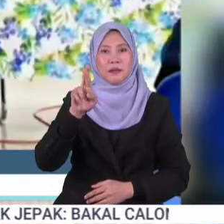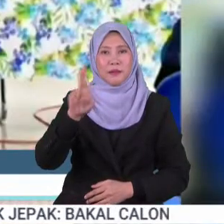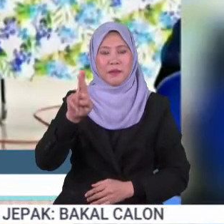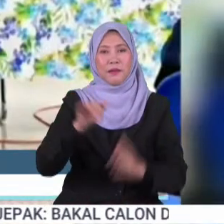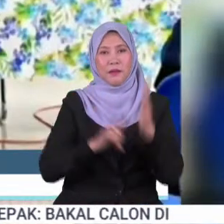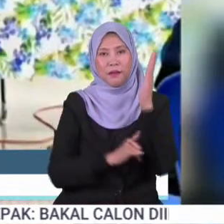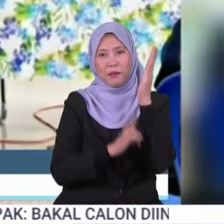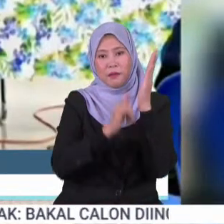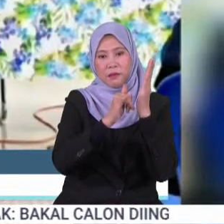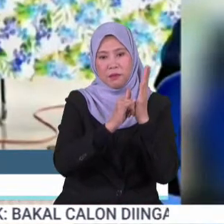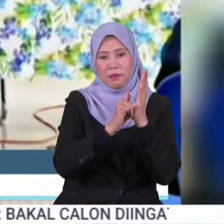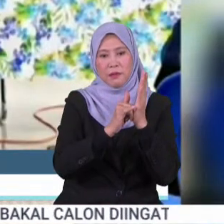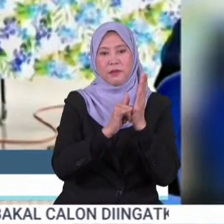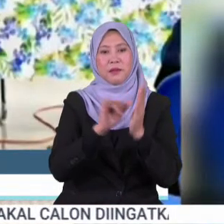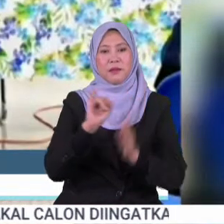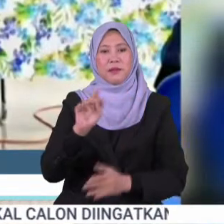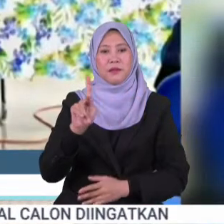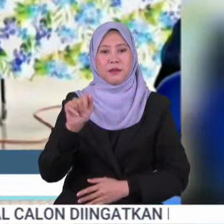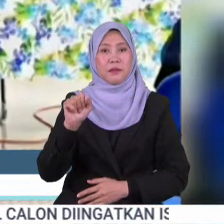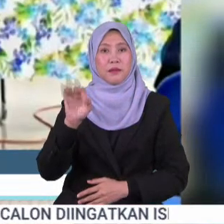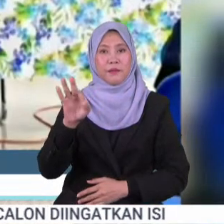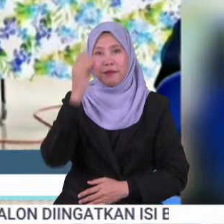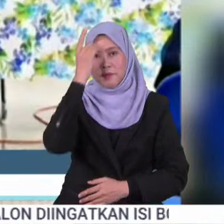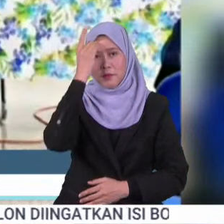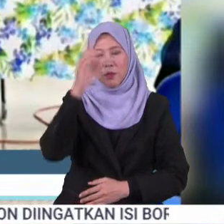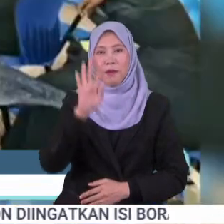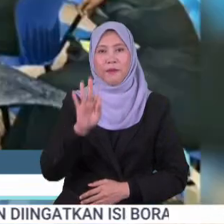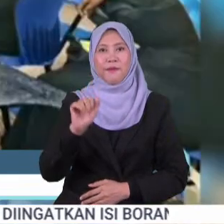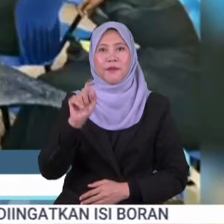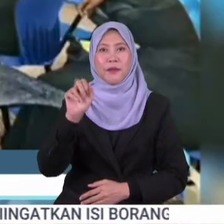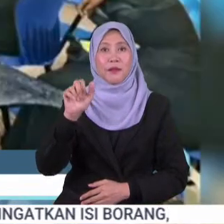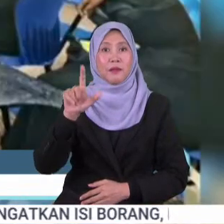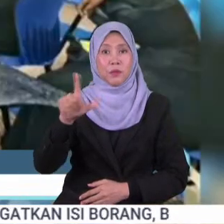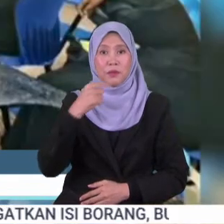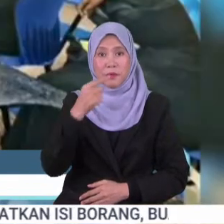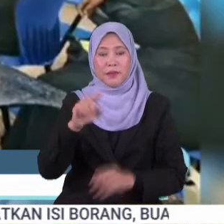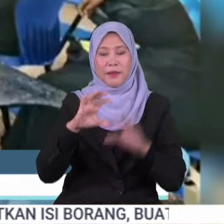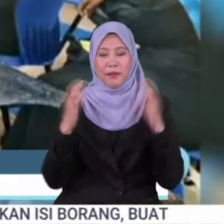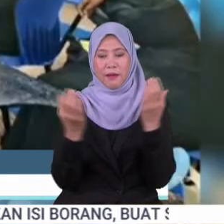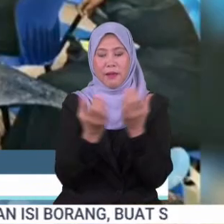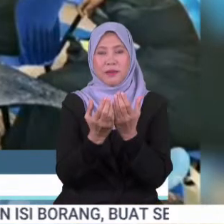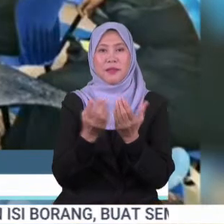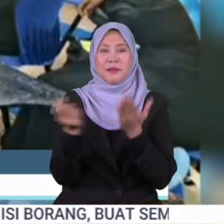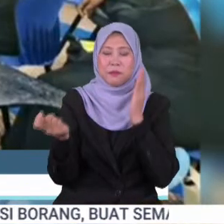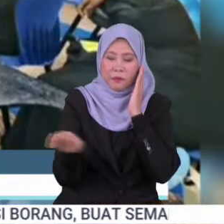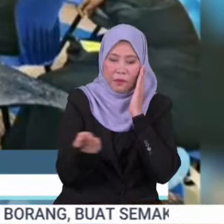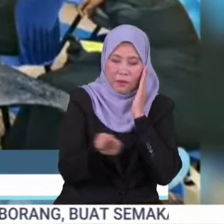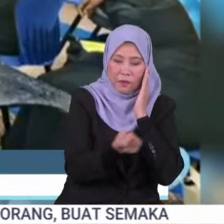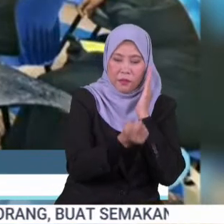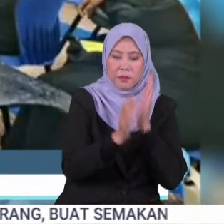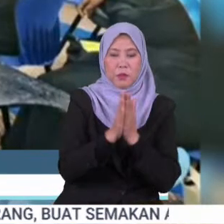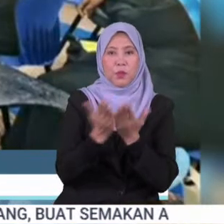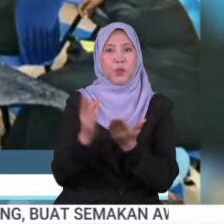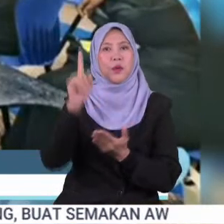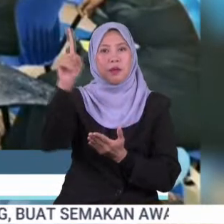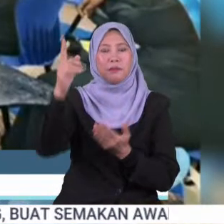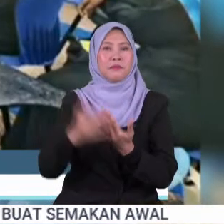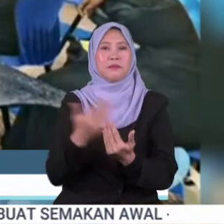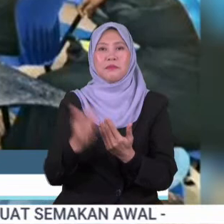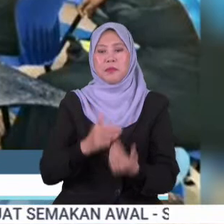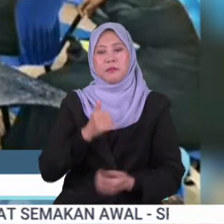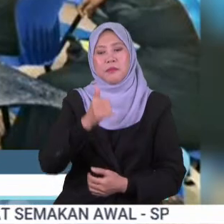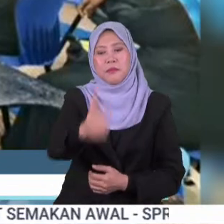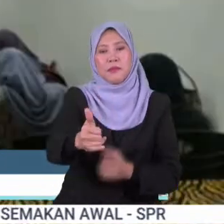Yayasan Khairullah Antarabangsa IKAF, Datuk Dr. Fatul Bari Mat Yahya, kelas pengajian Al-Quran seperti itu memudahkan mereka hadir ke